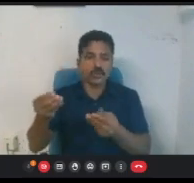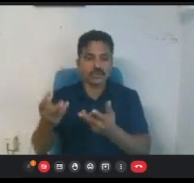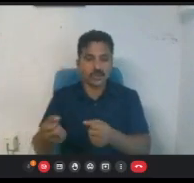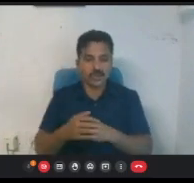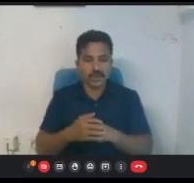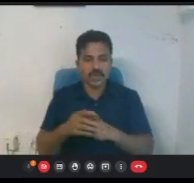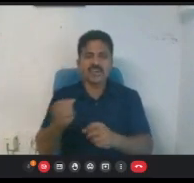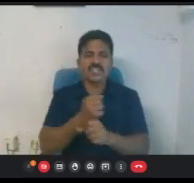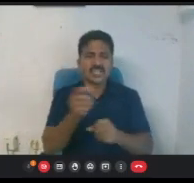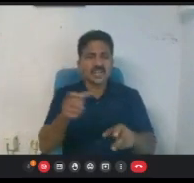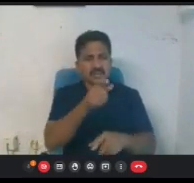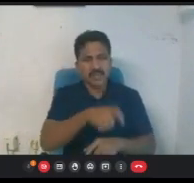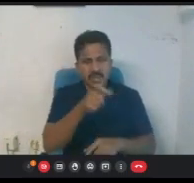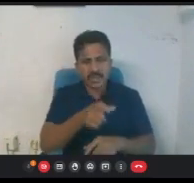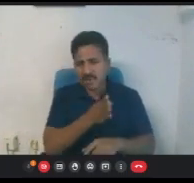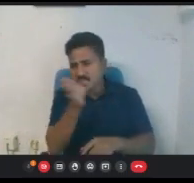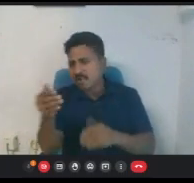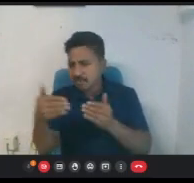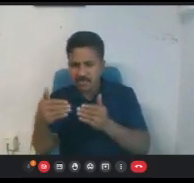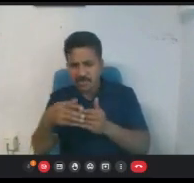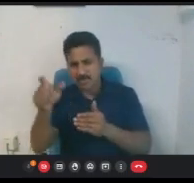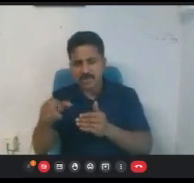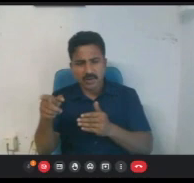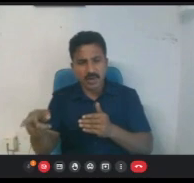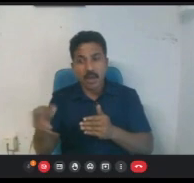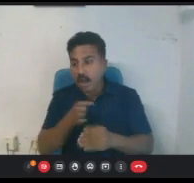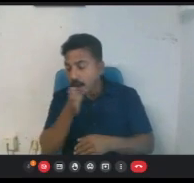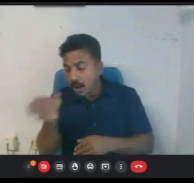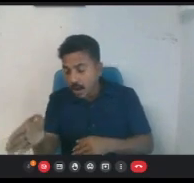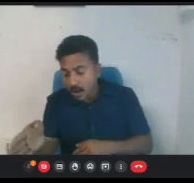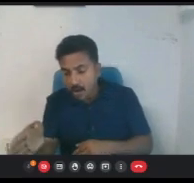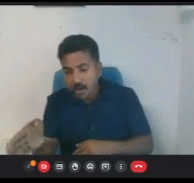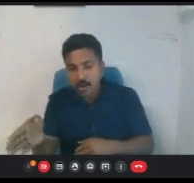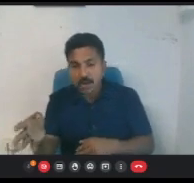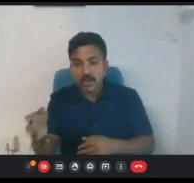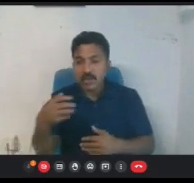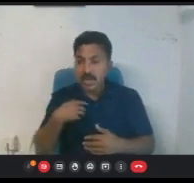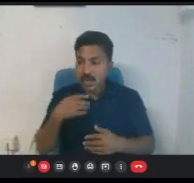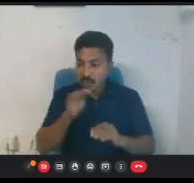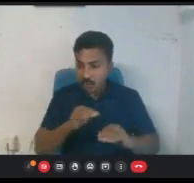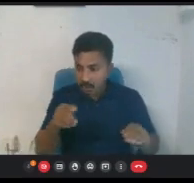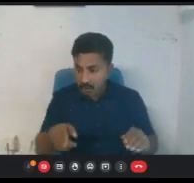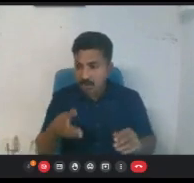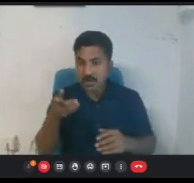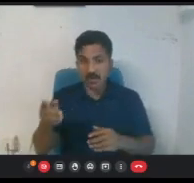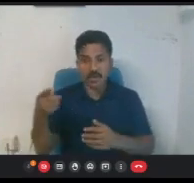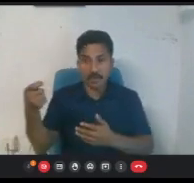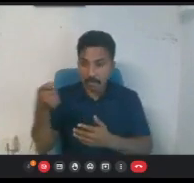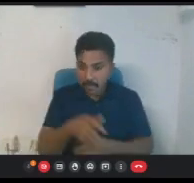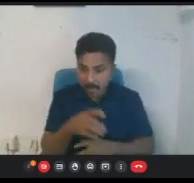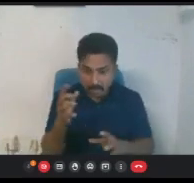സാധാരണ ജനങ്ങളൊക്കെ സമീപിക്കുന്നത് എവിടെയാണല്ലോ. അപ്പൊ അവിടെ ചെല്ലുമ്പോൾ നിരാശ കുട്ടിയെ ഇങ്ങനെയായി, പിന്നെ കുട്ടികൾക്കുള്ള ആനുകൂല്യത്തെ